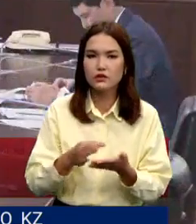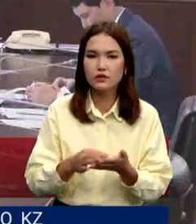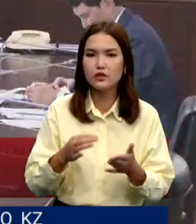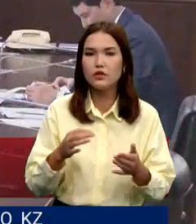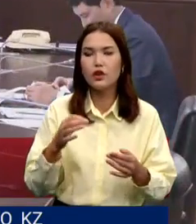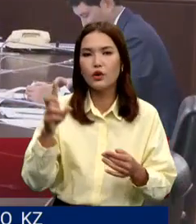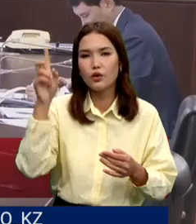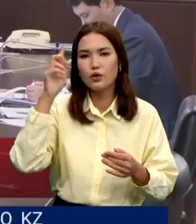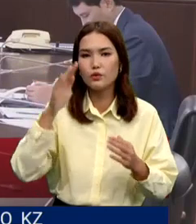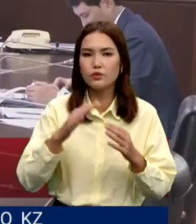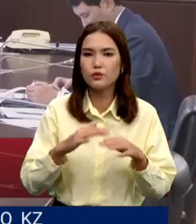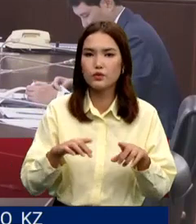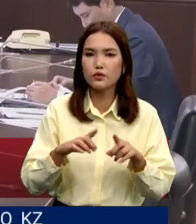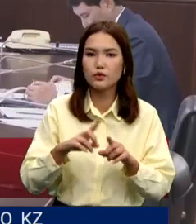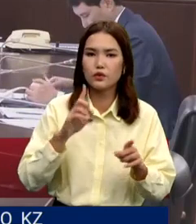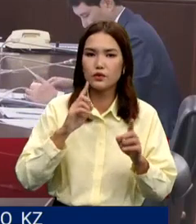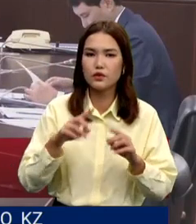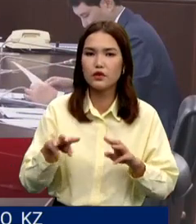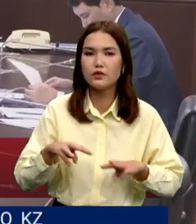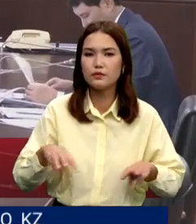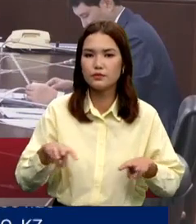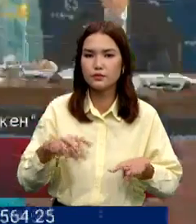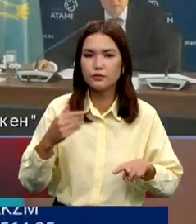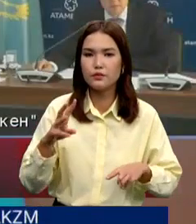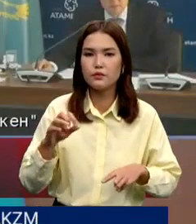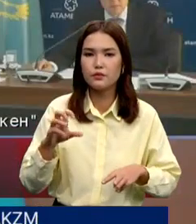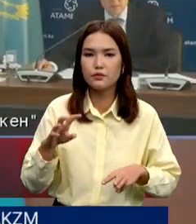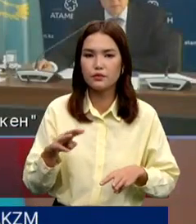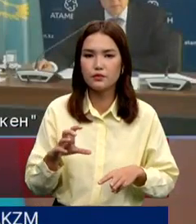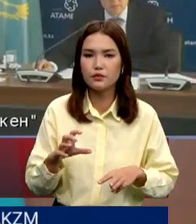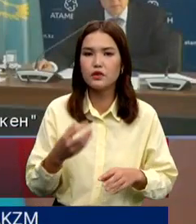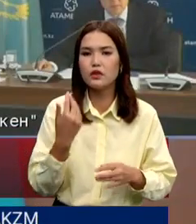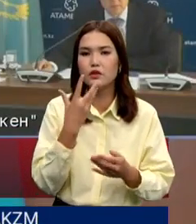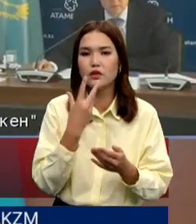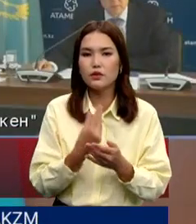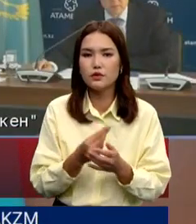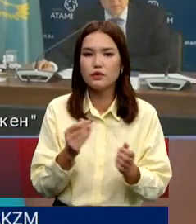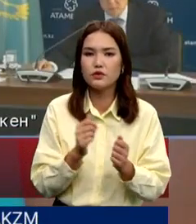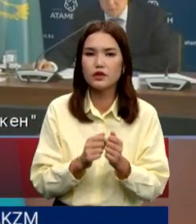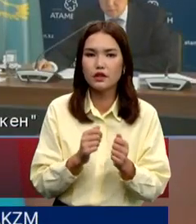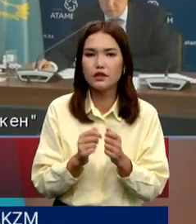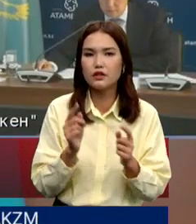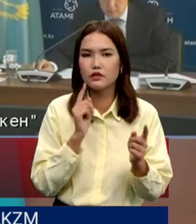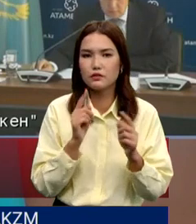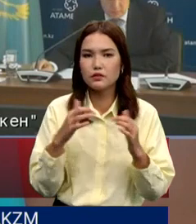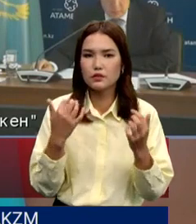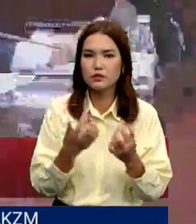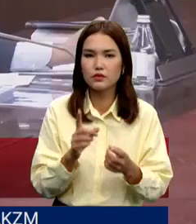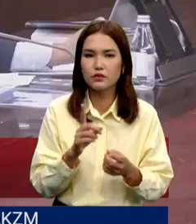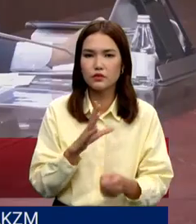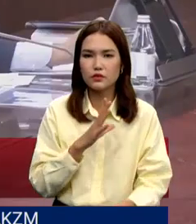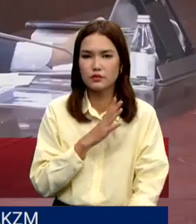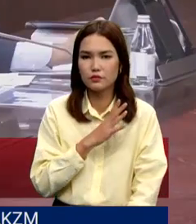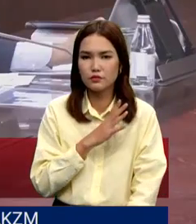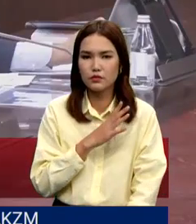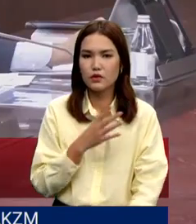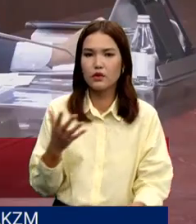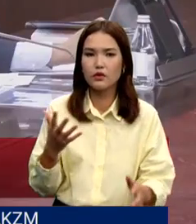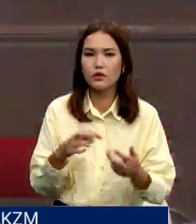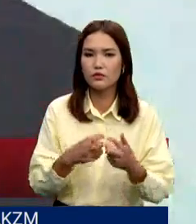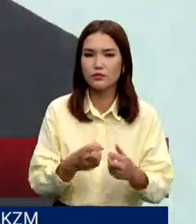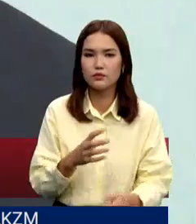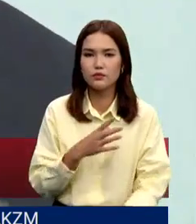составу страны также изменится. Повышение ответственности каждого чиновника скажется и на качестве работы, считает сенатор Мурат Бахтиярулы.